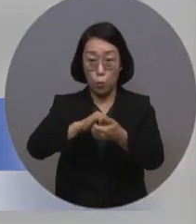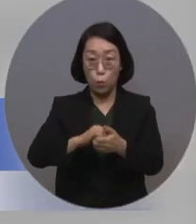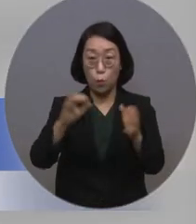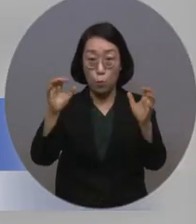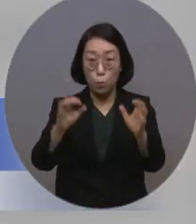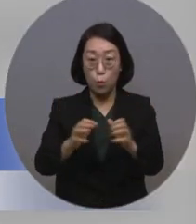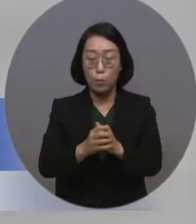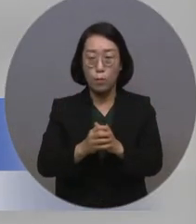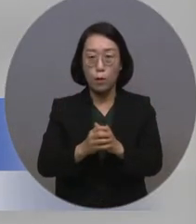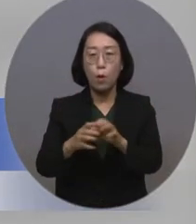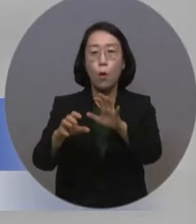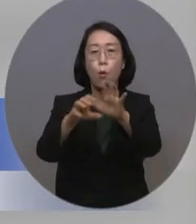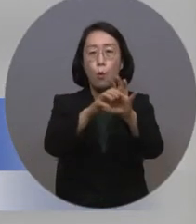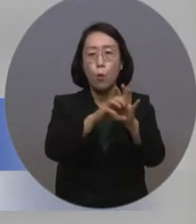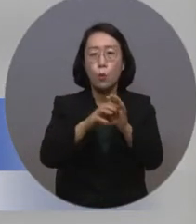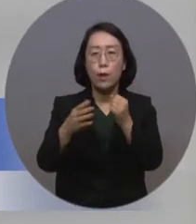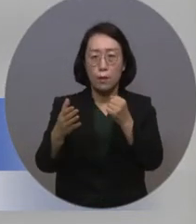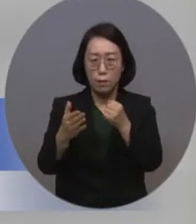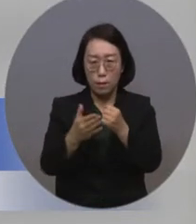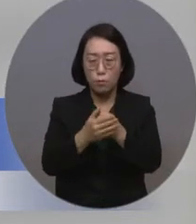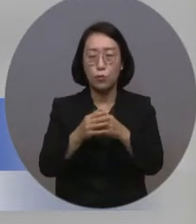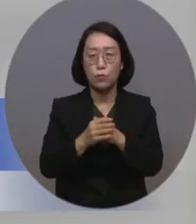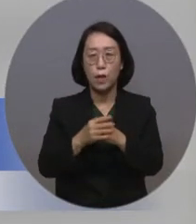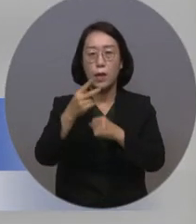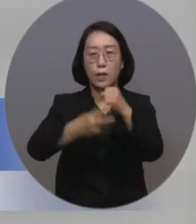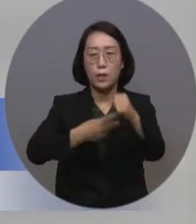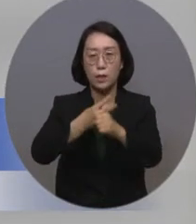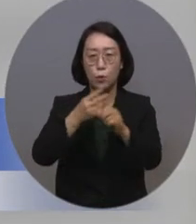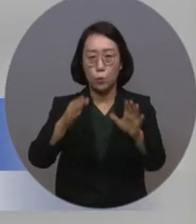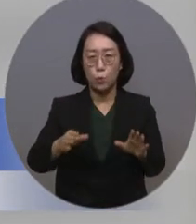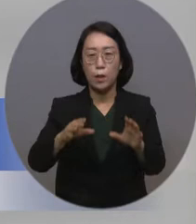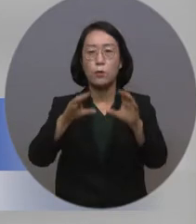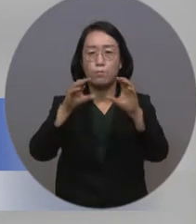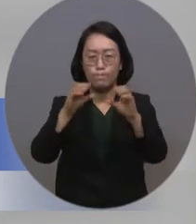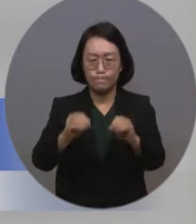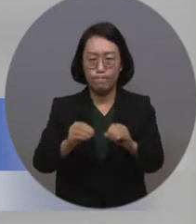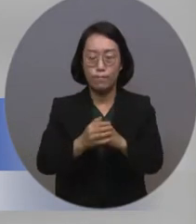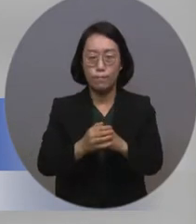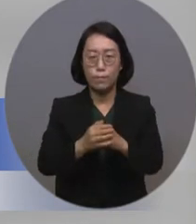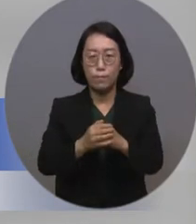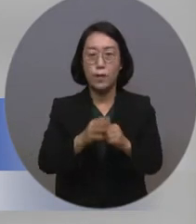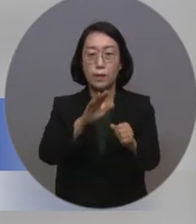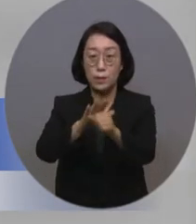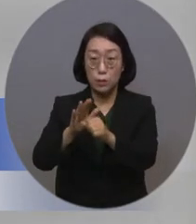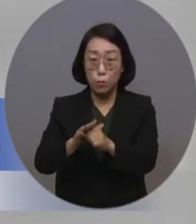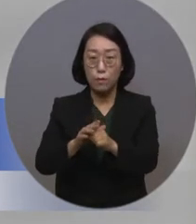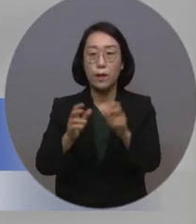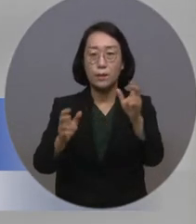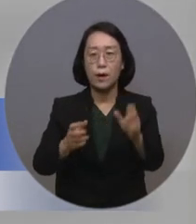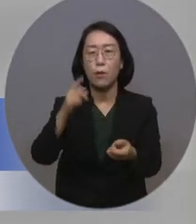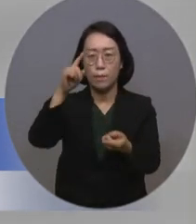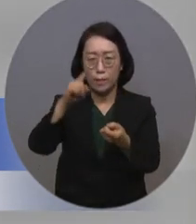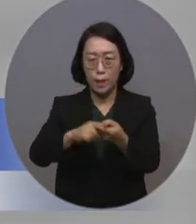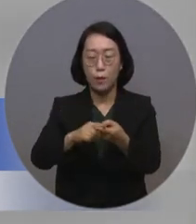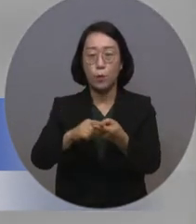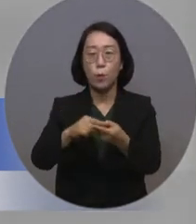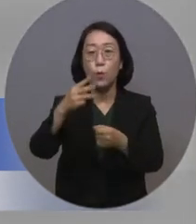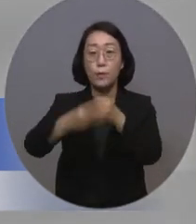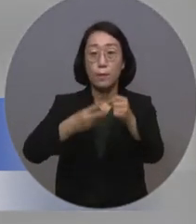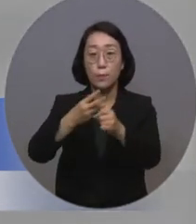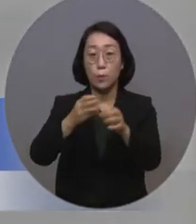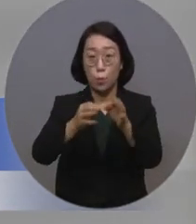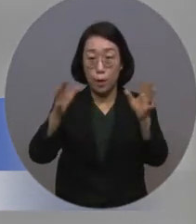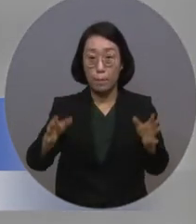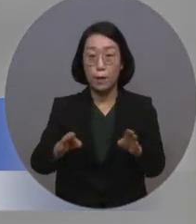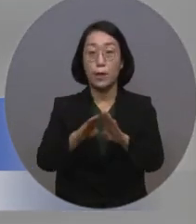세계가 코로나19 팬데믹 영향으로 인해 2년간 중단된 개도국 지원 사업입니다. 3년 만에 개최된 근본